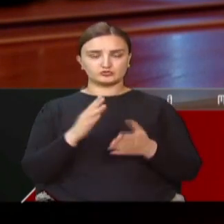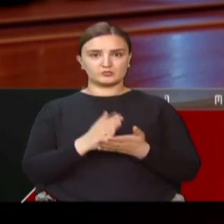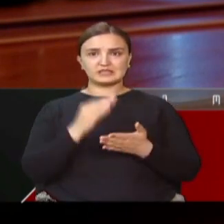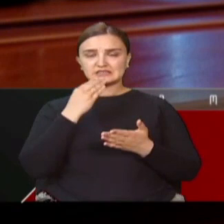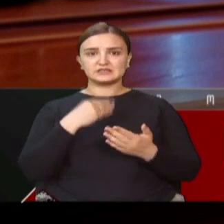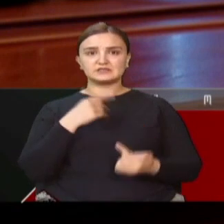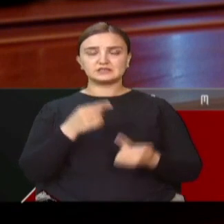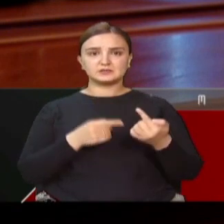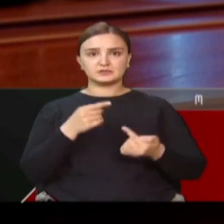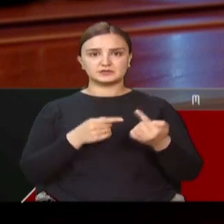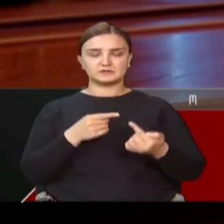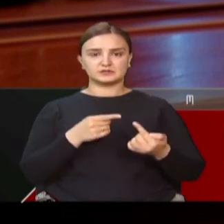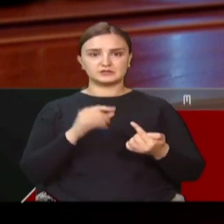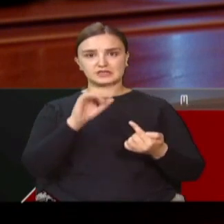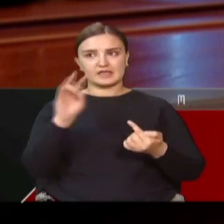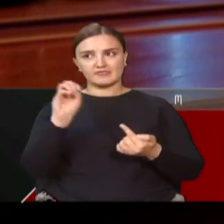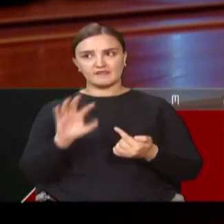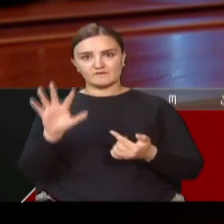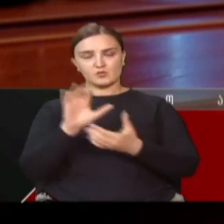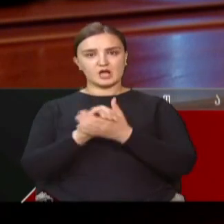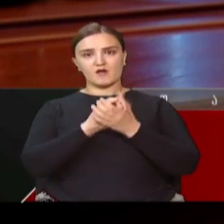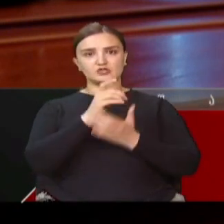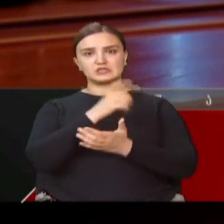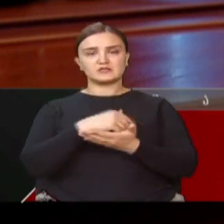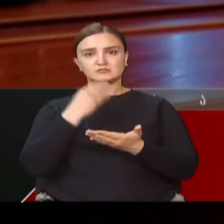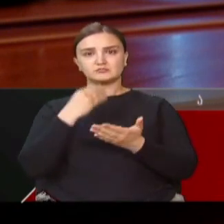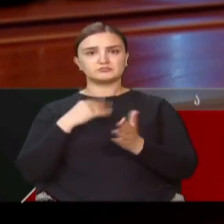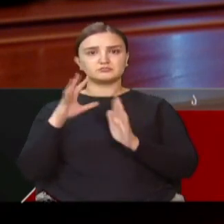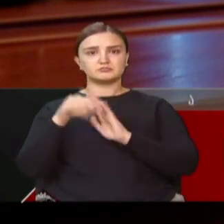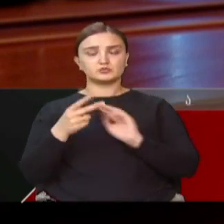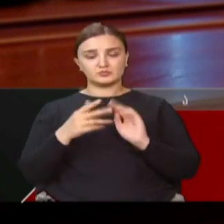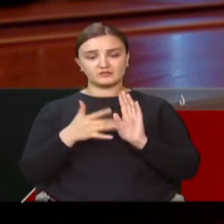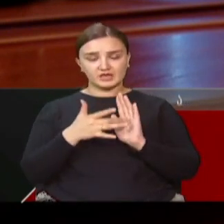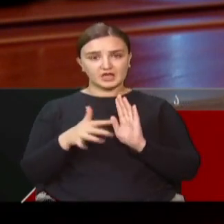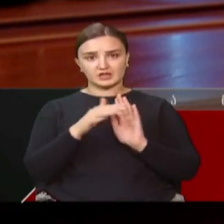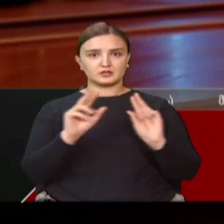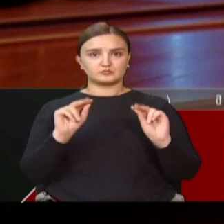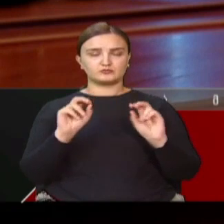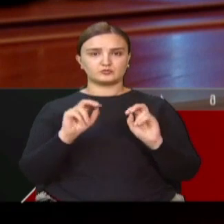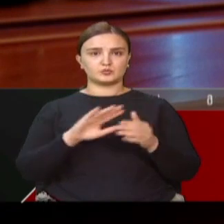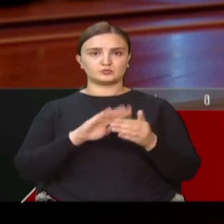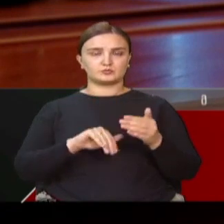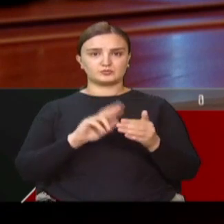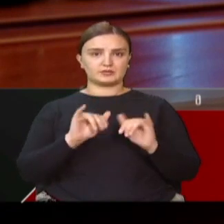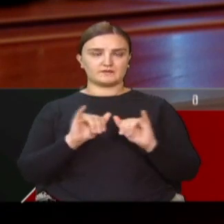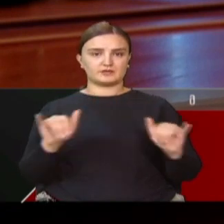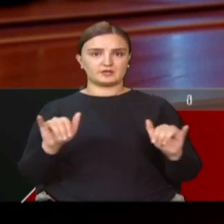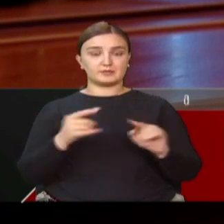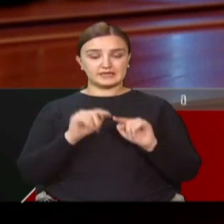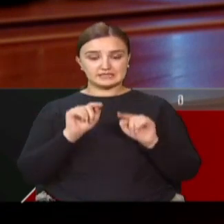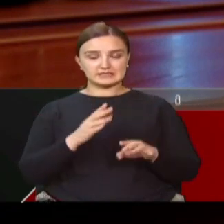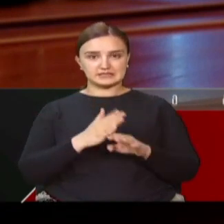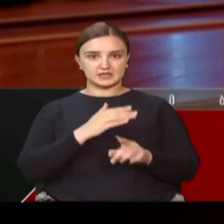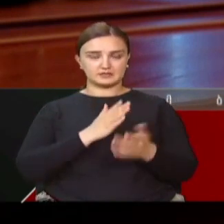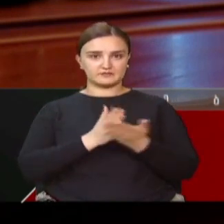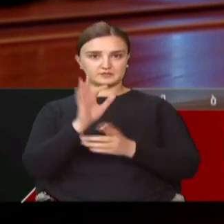bze, kwekana, ristui se gvinda, an euro ka ușiri ce euroba, mačori, simit obrom, kwekana și konec, șuidoba, usap tvoeba, da ga armitareba. Esari,